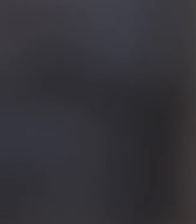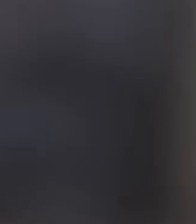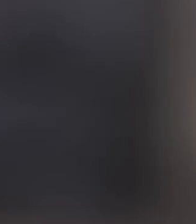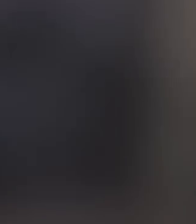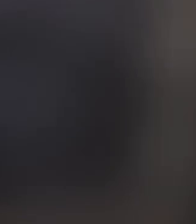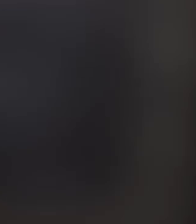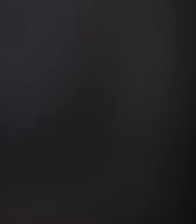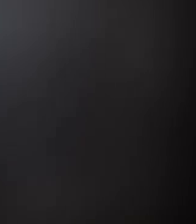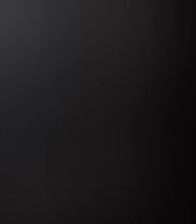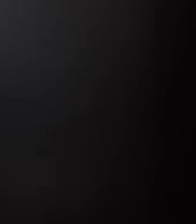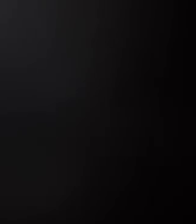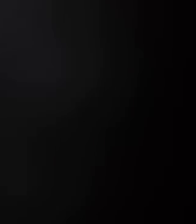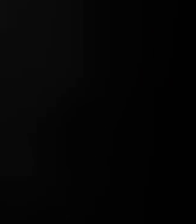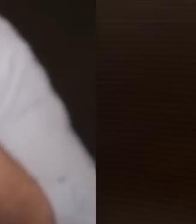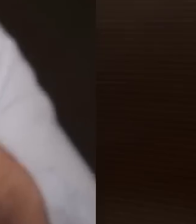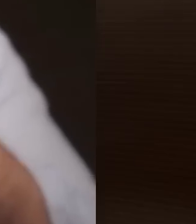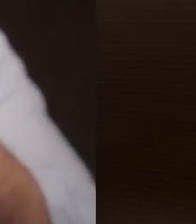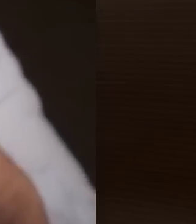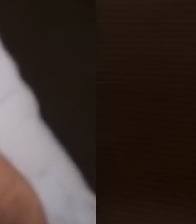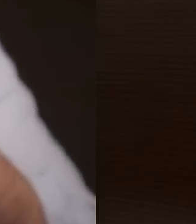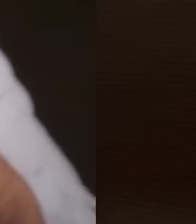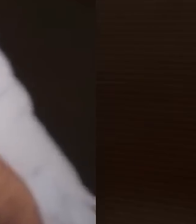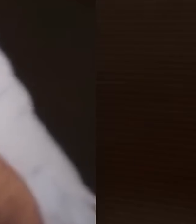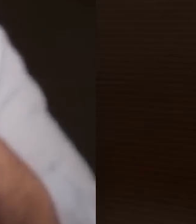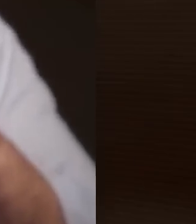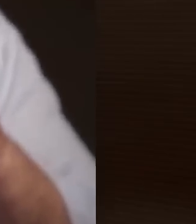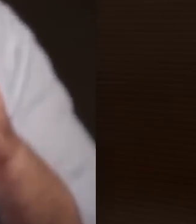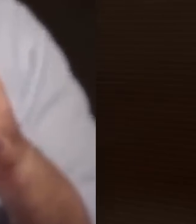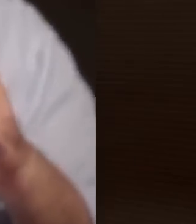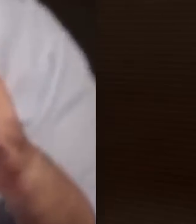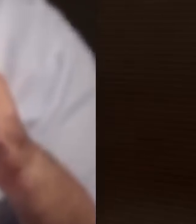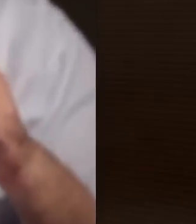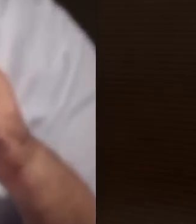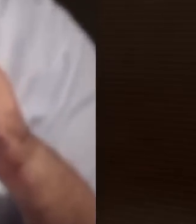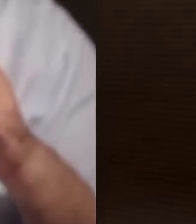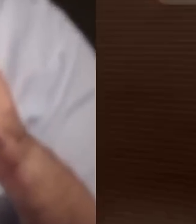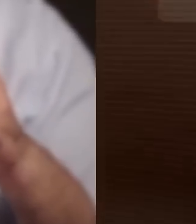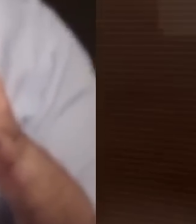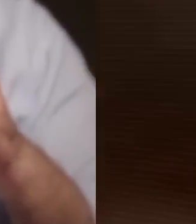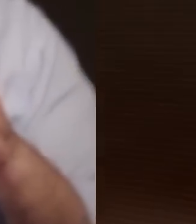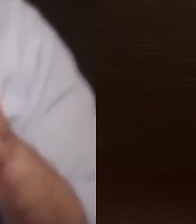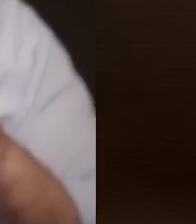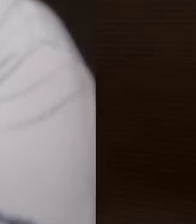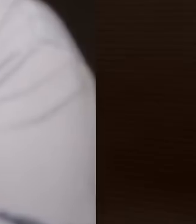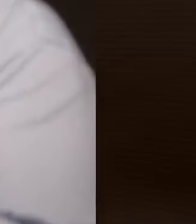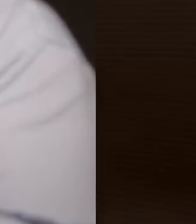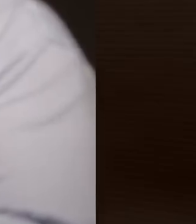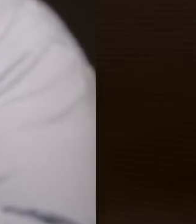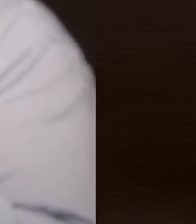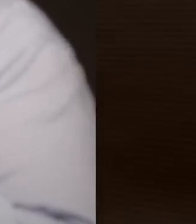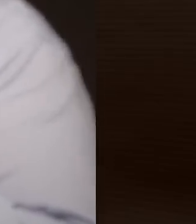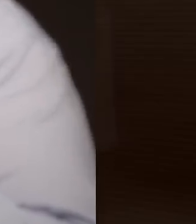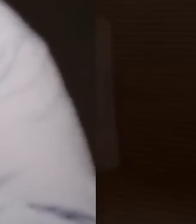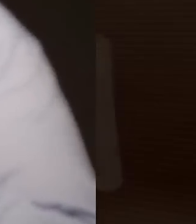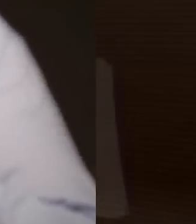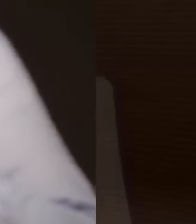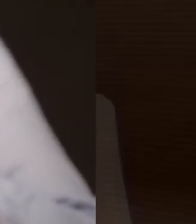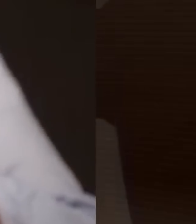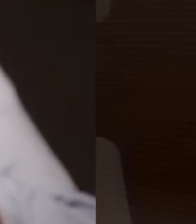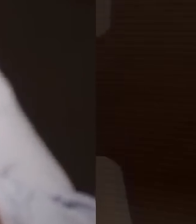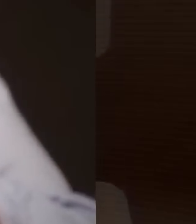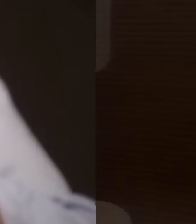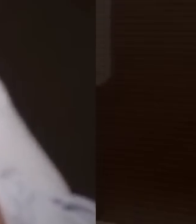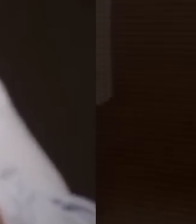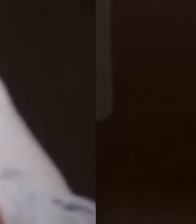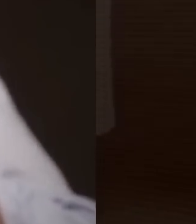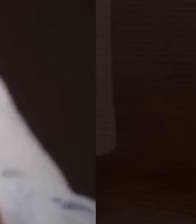πεις φτάνει. Το μόνο που χρειάζεται είναι να ακούσουμε μια μικρή κραυγή. Την κραυγή του στρατηγού ή του